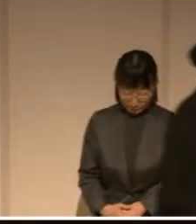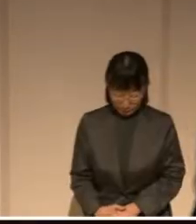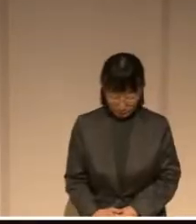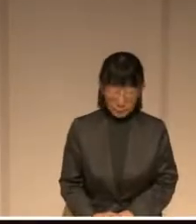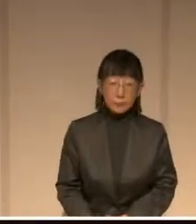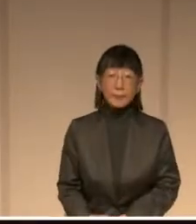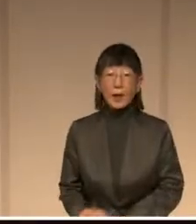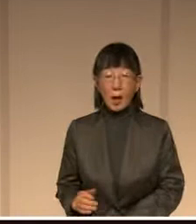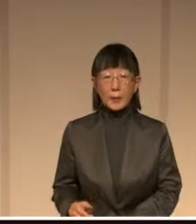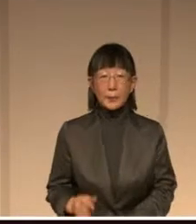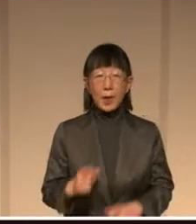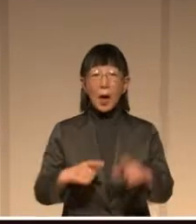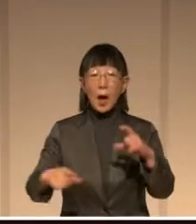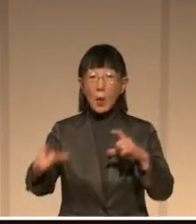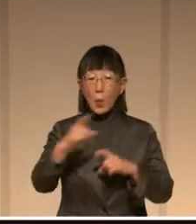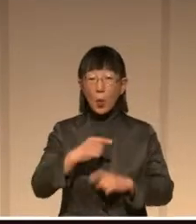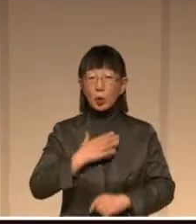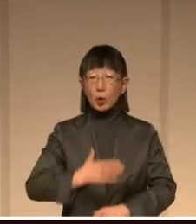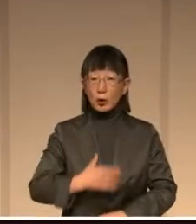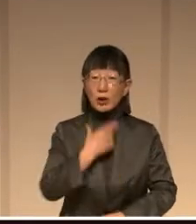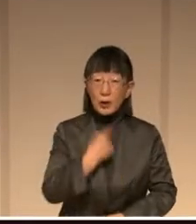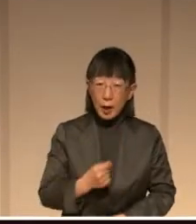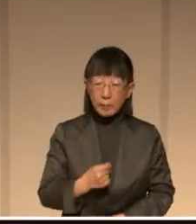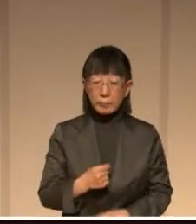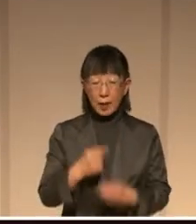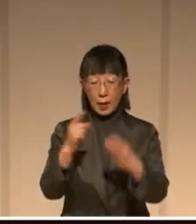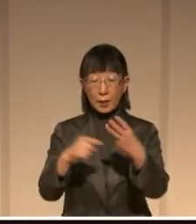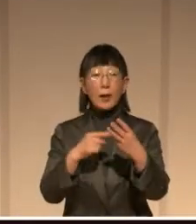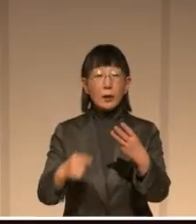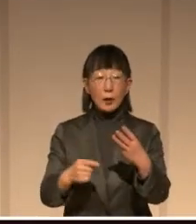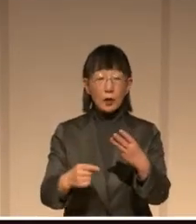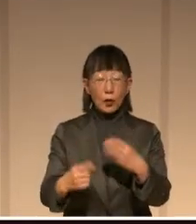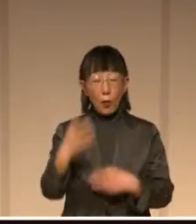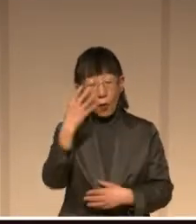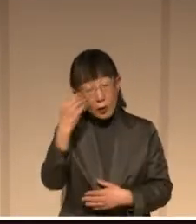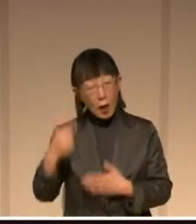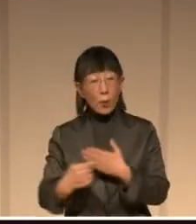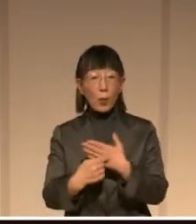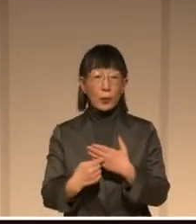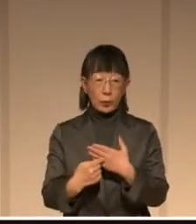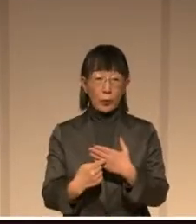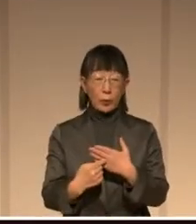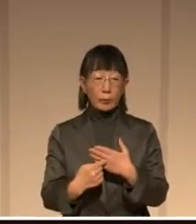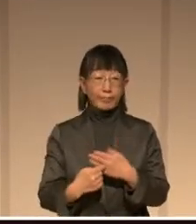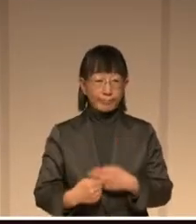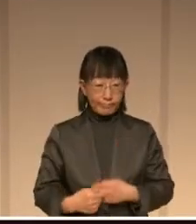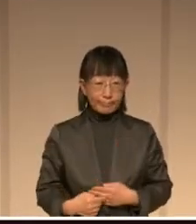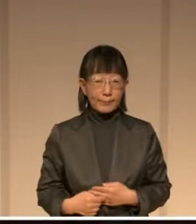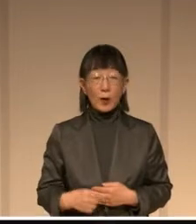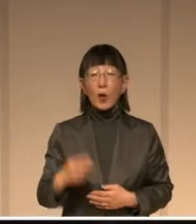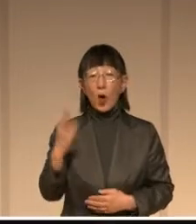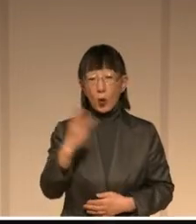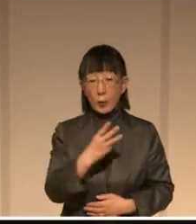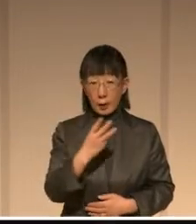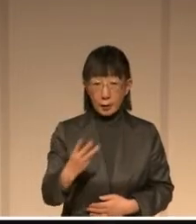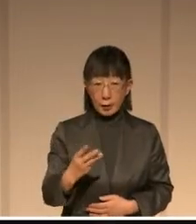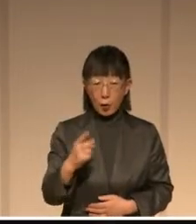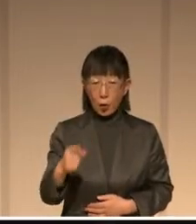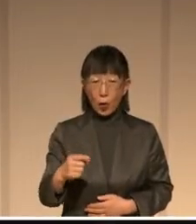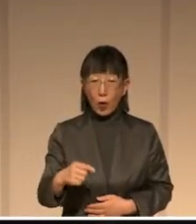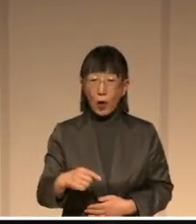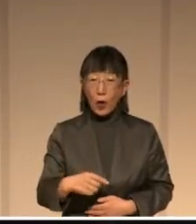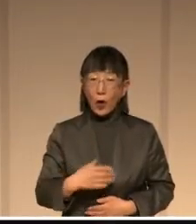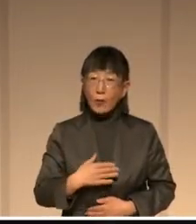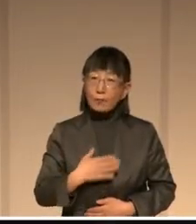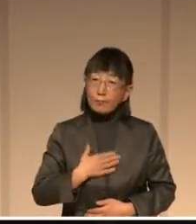はいもっと知りたい3人のチャームポイントということでちょっとねチラチラ皆さんどんな方かっていうのもここまでのお話でなんと